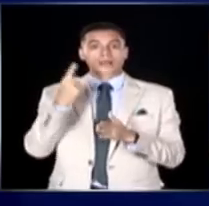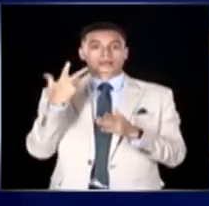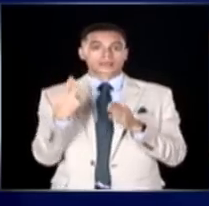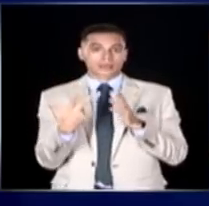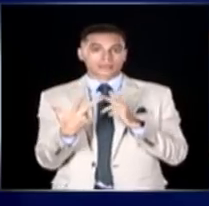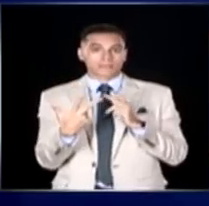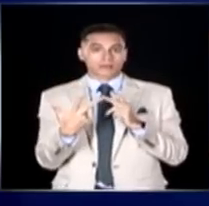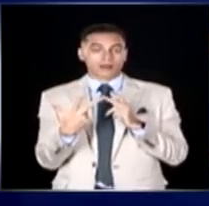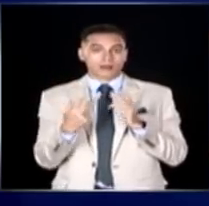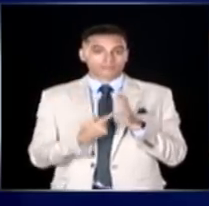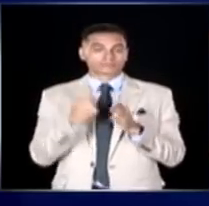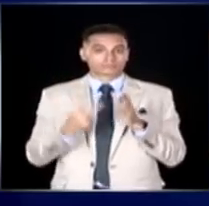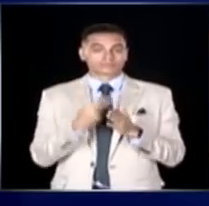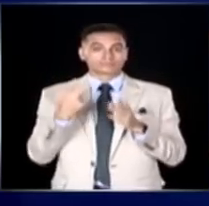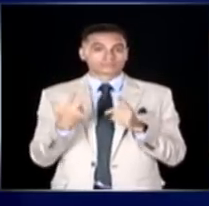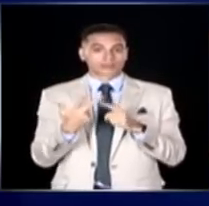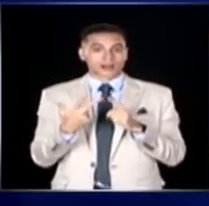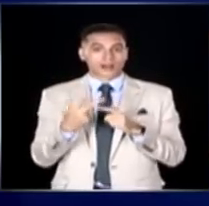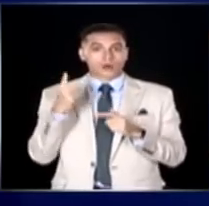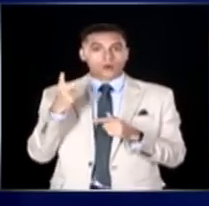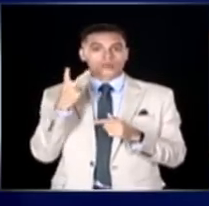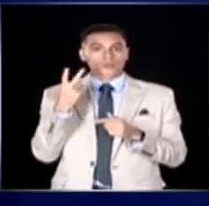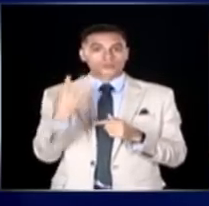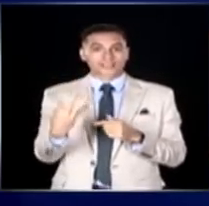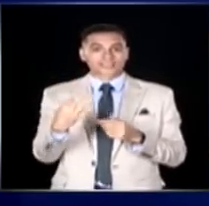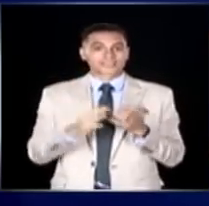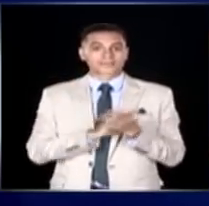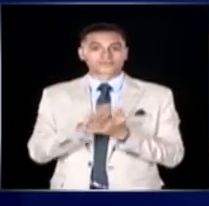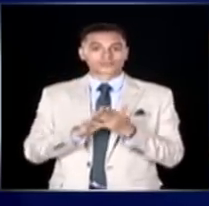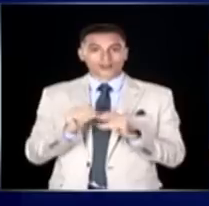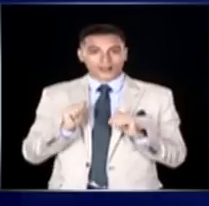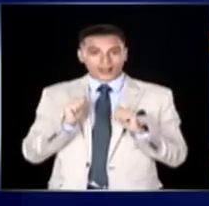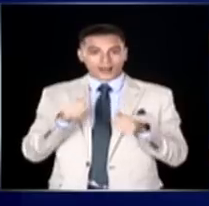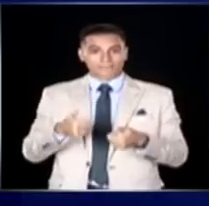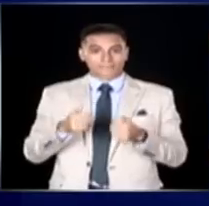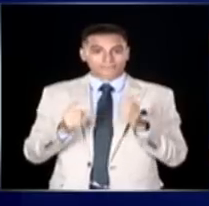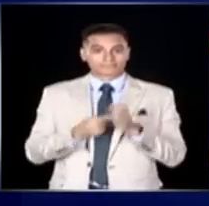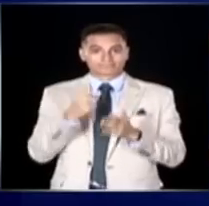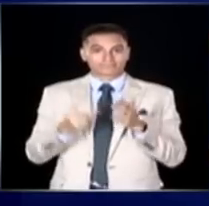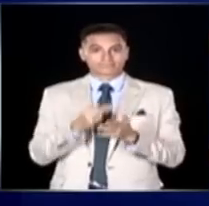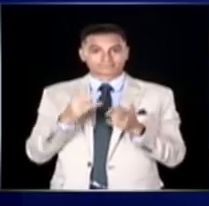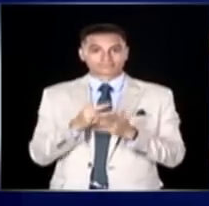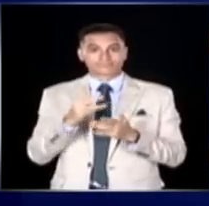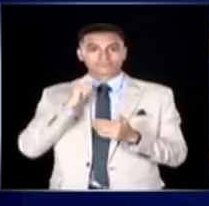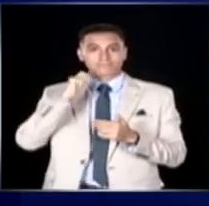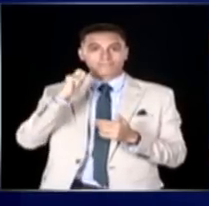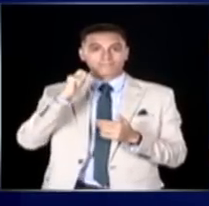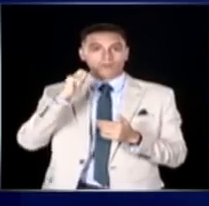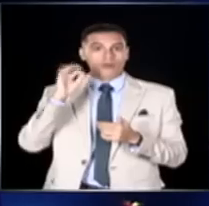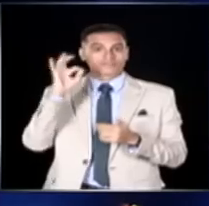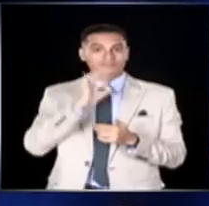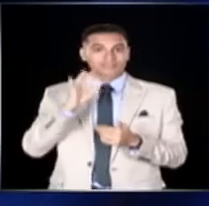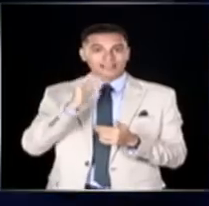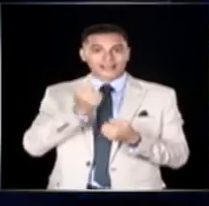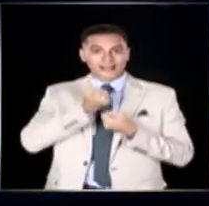مرة. عندهم مشكلة مع دور ال 32. من محافظة المنيا نرحب كلنا بمدرسة مغاغة الثانوية